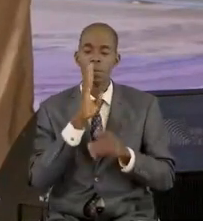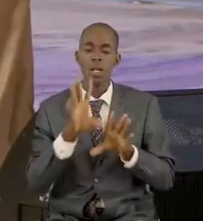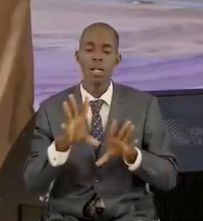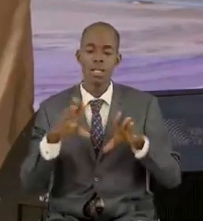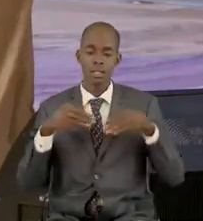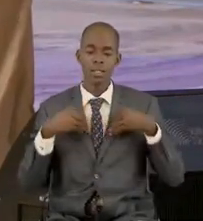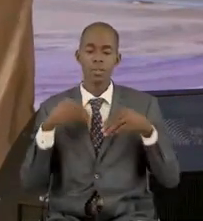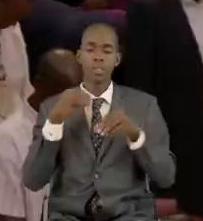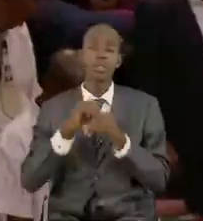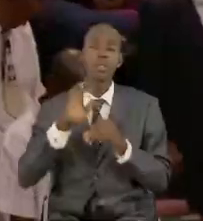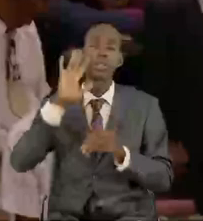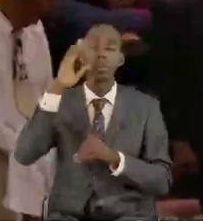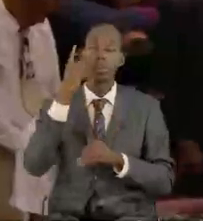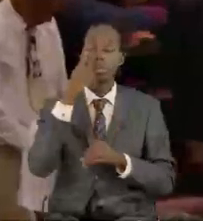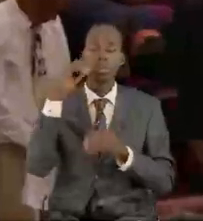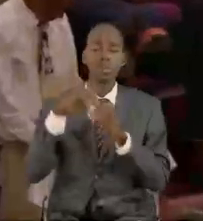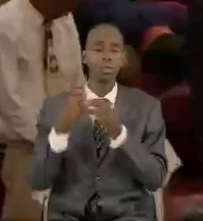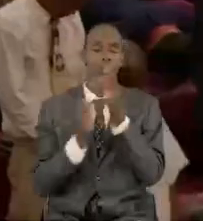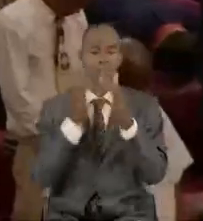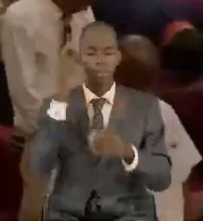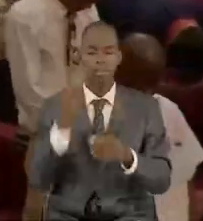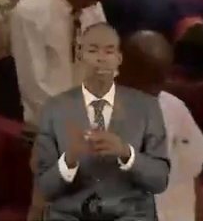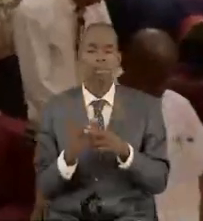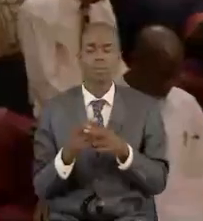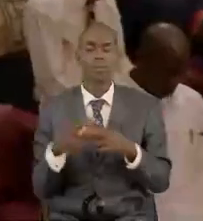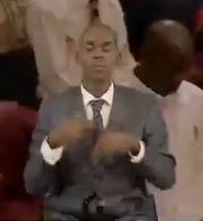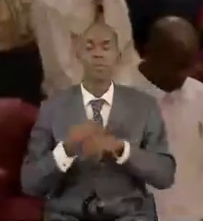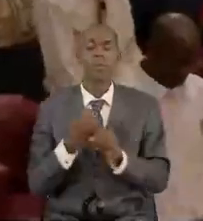ou non de Jésus Christ